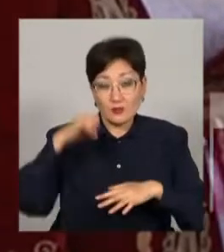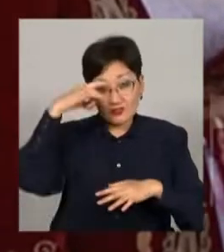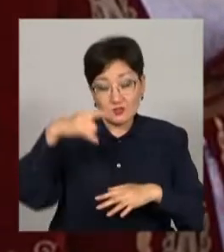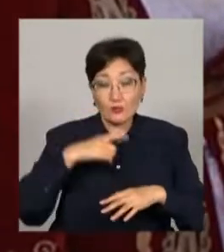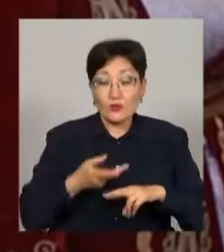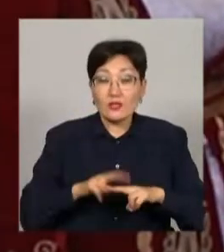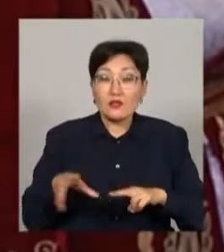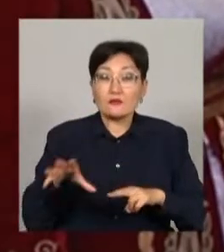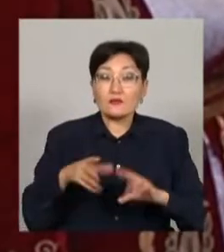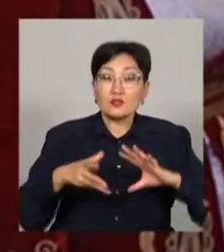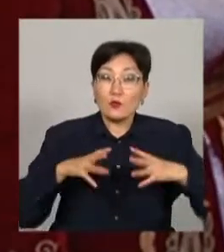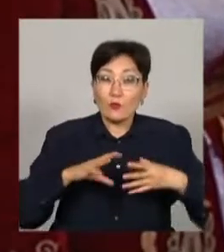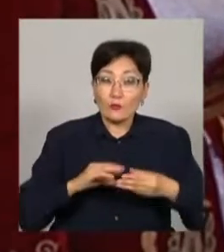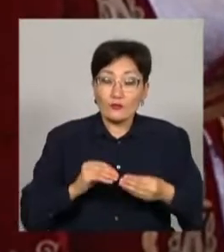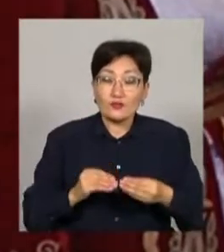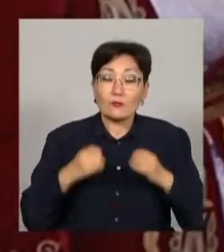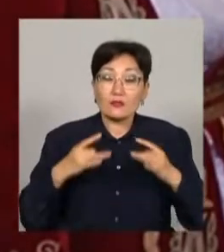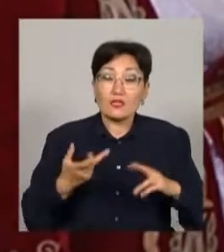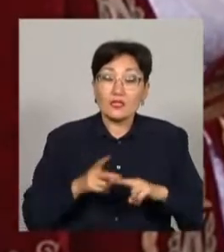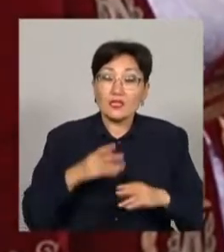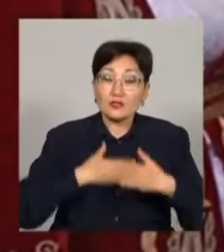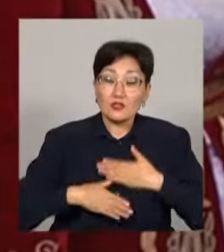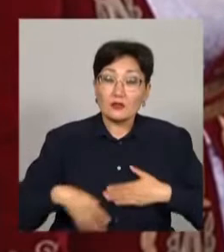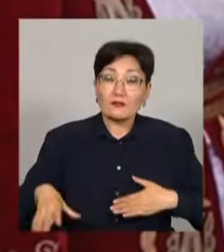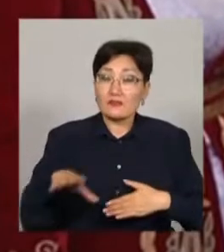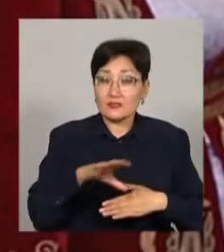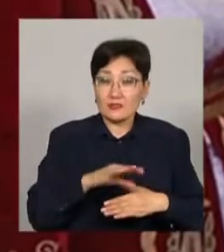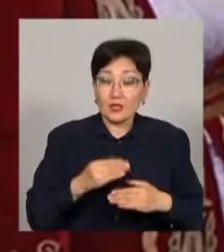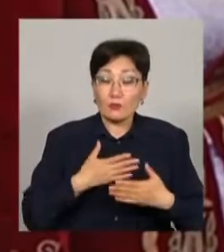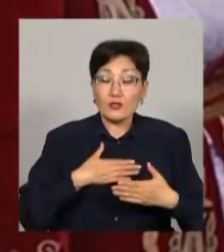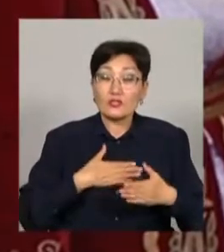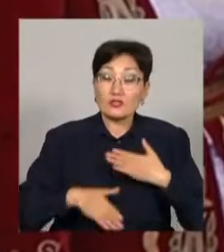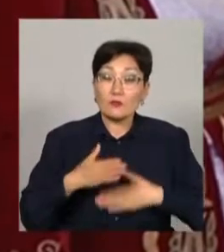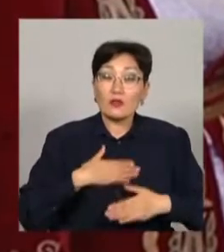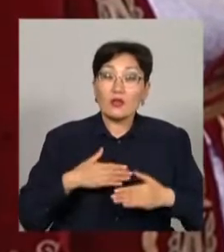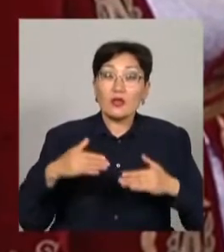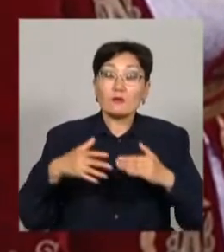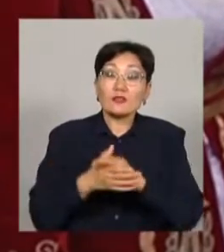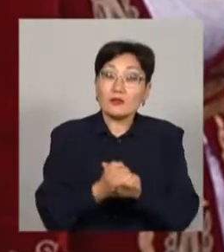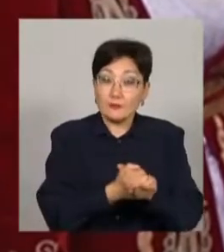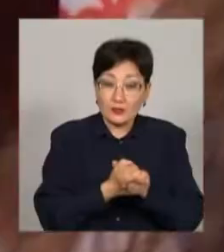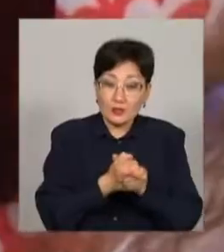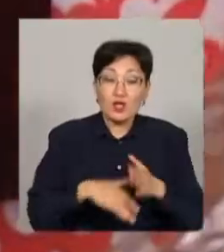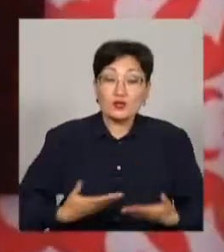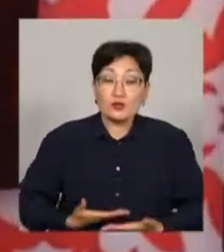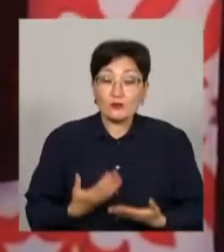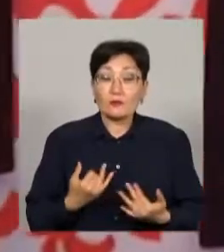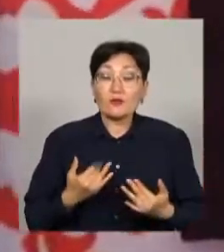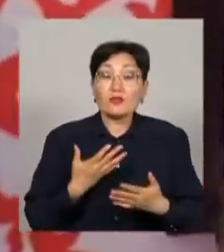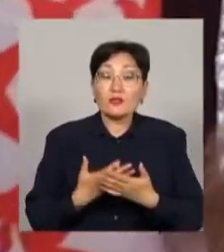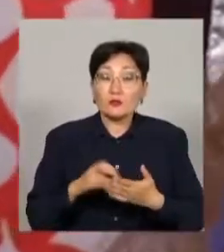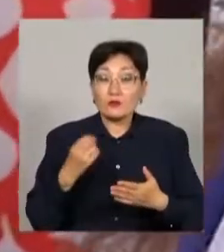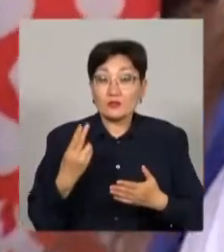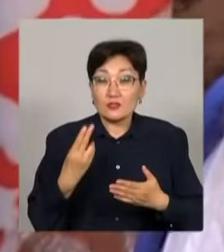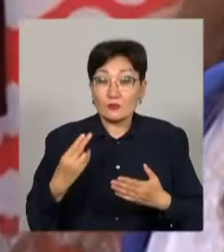– это всеобщий праздник. Это радость для нас всех. Мы рады, что над нами мирное небо. Представили